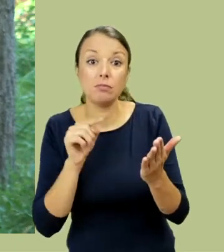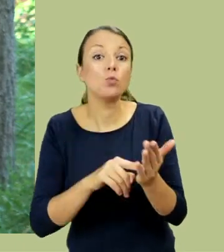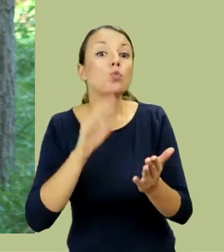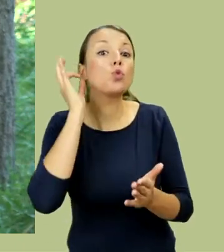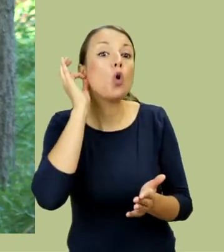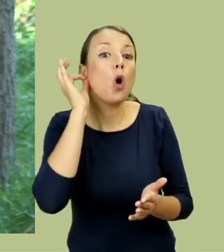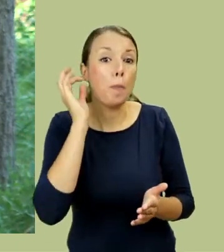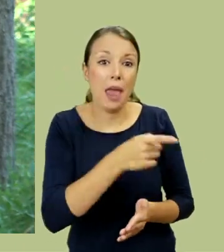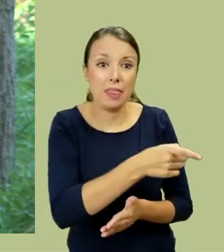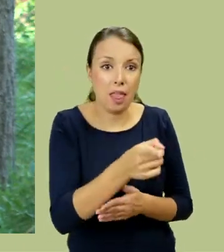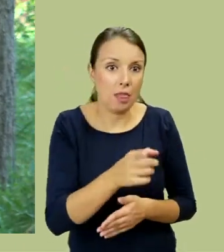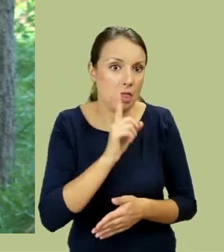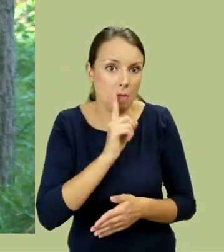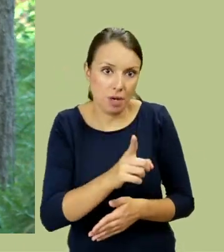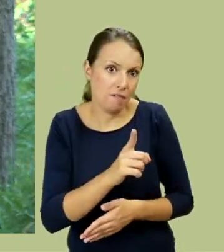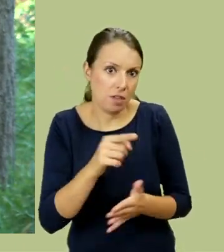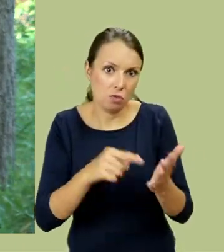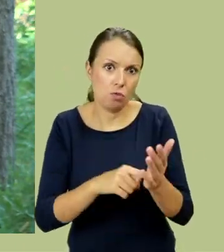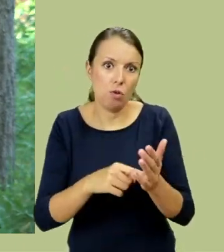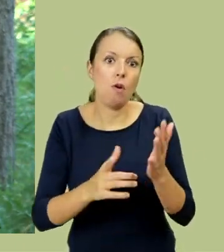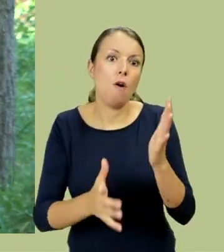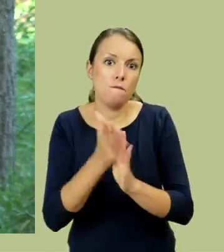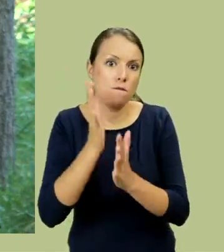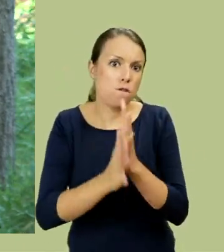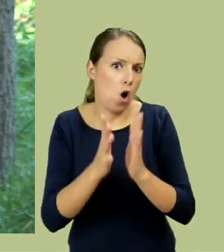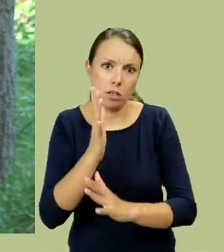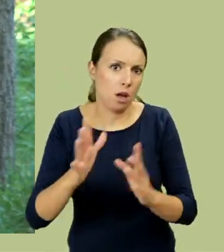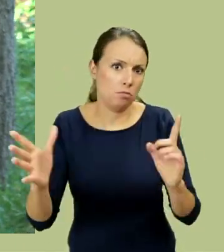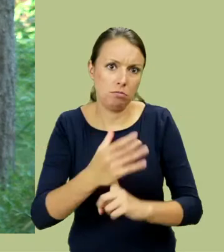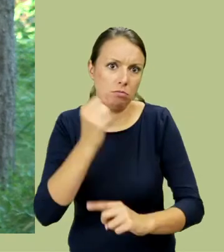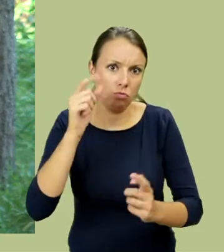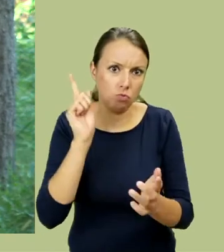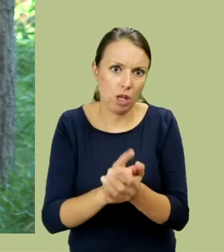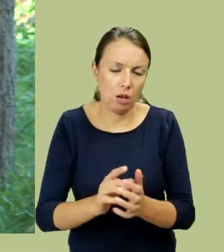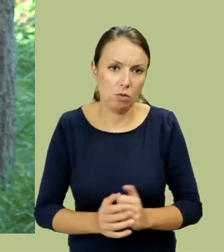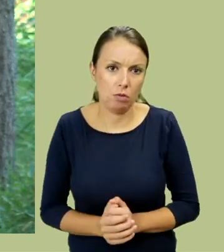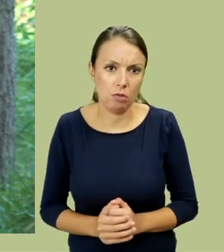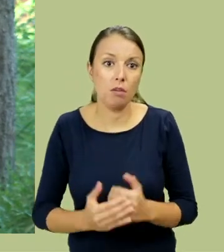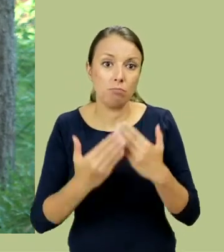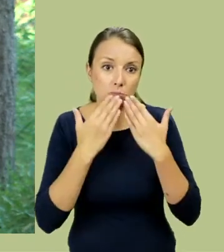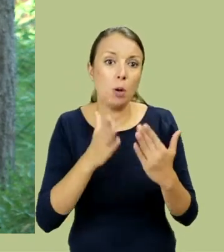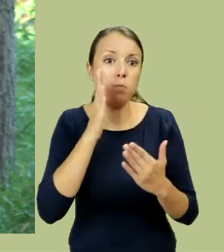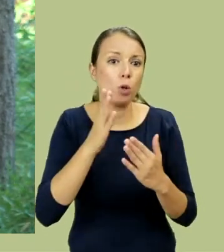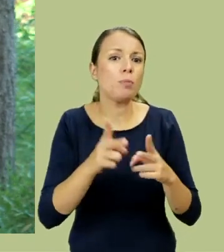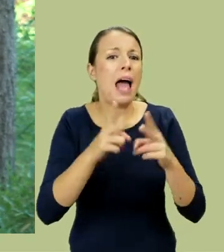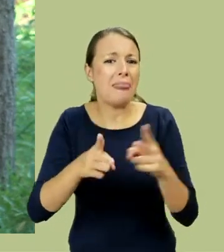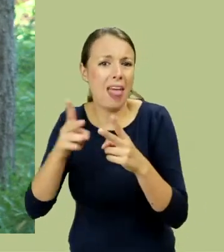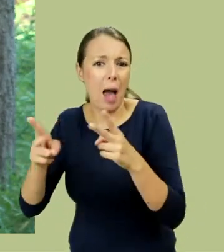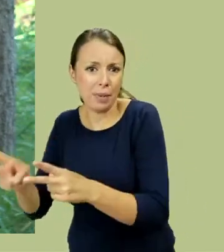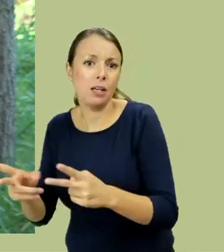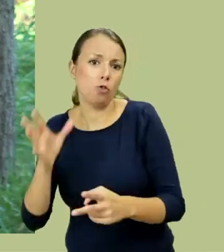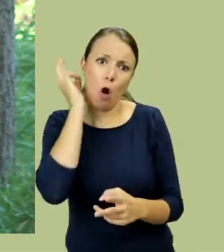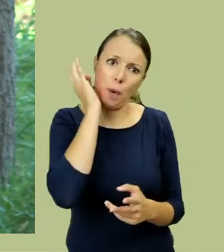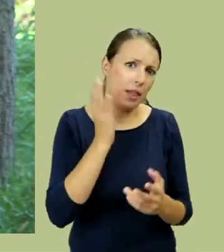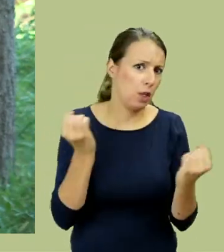nawet wygrały, przez to wygrały, no pomagały im w kolejnych etapach. Natomiast